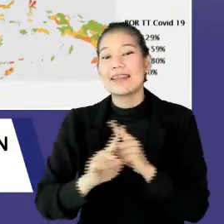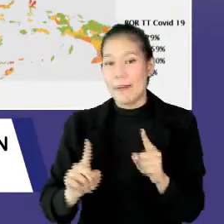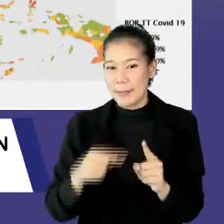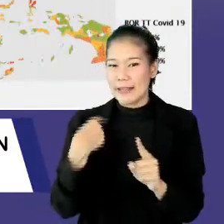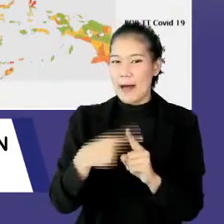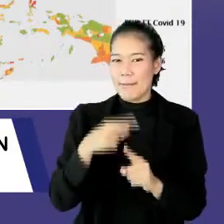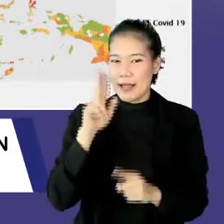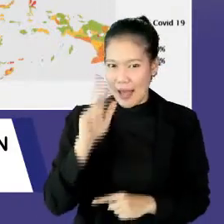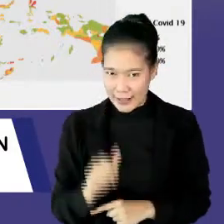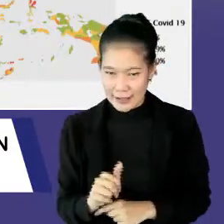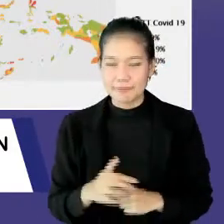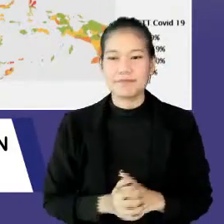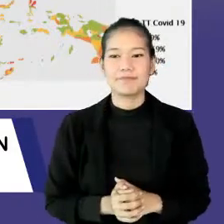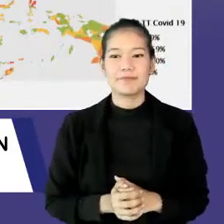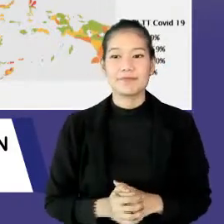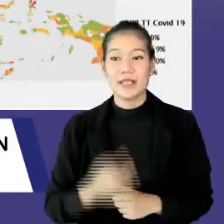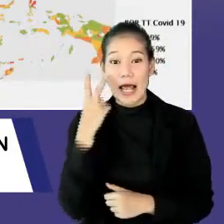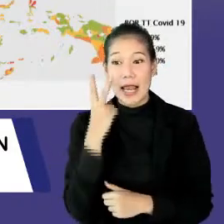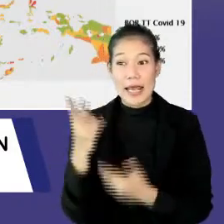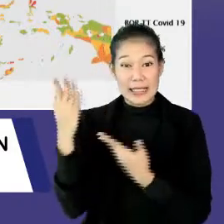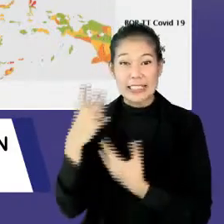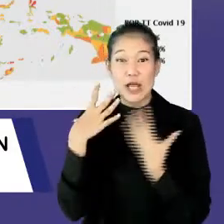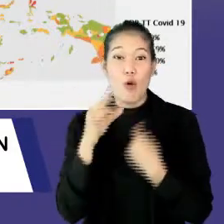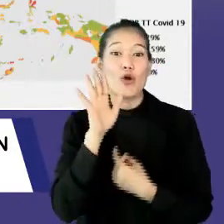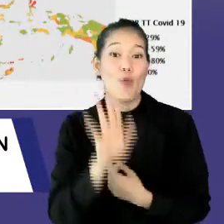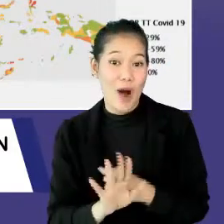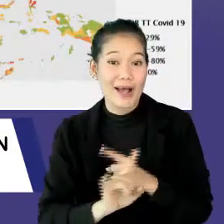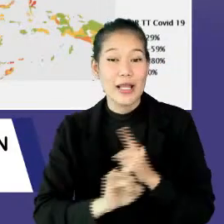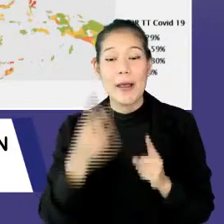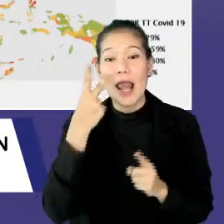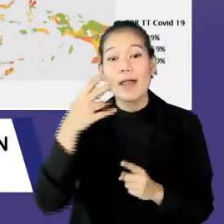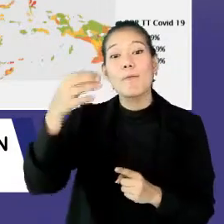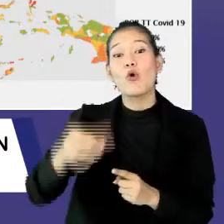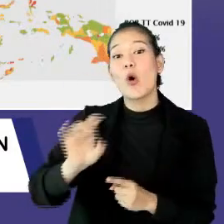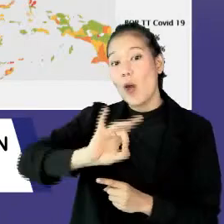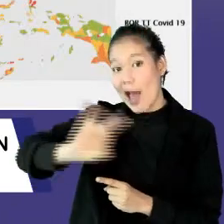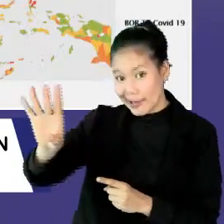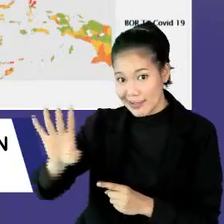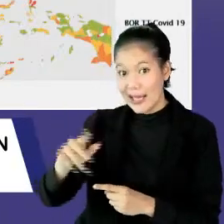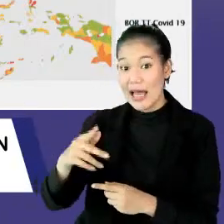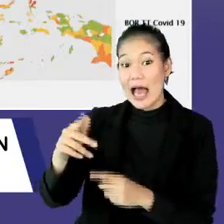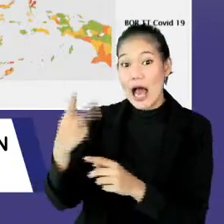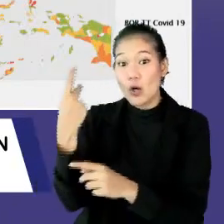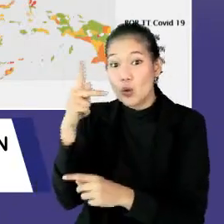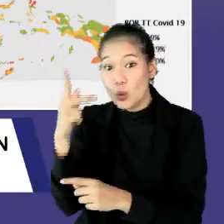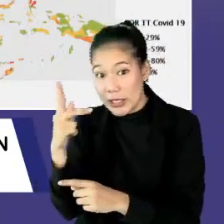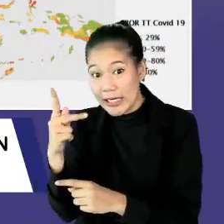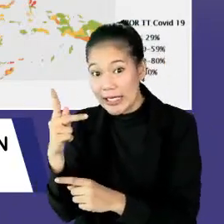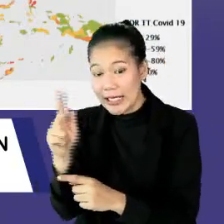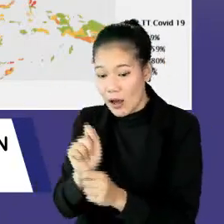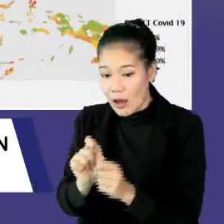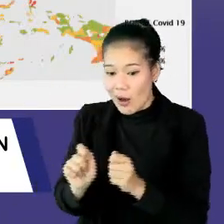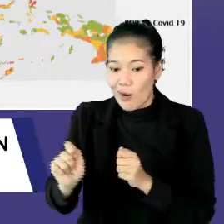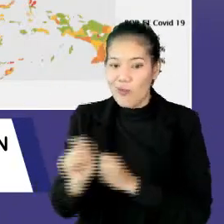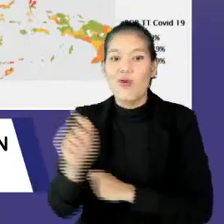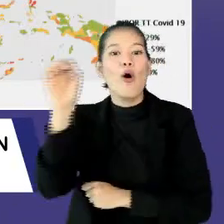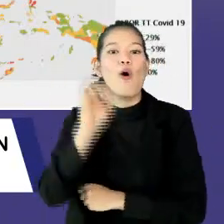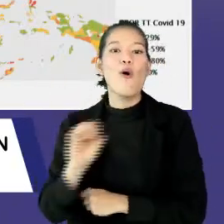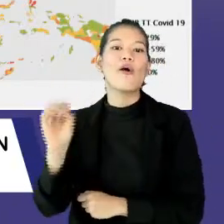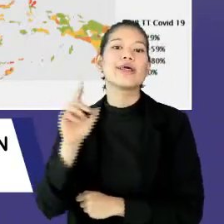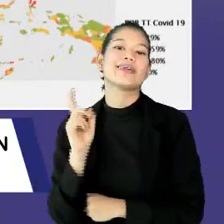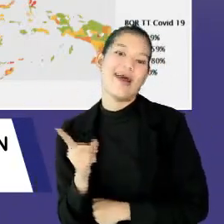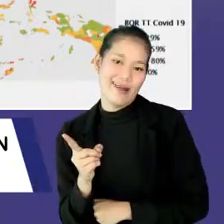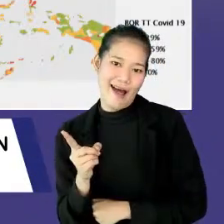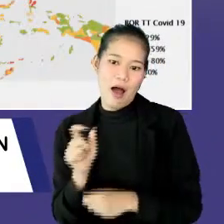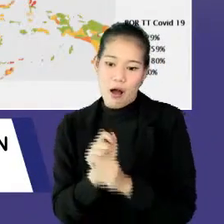lain Dokter Lola, kalau kita lihat lagi, saya nggak hanya lihat Pulau Jawa, pulau lain yang sebelumnya kuning, ada juga yang berubah jadi oranye, ada juga